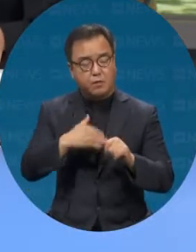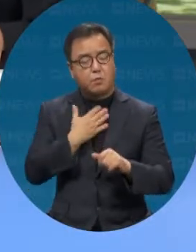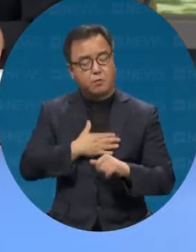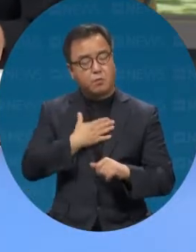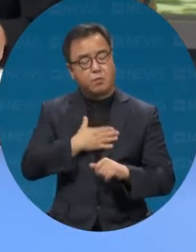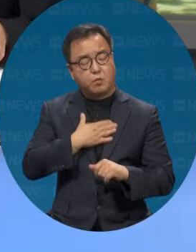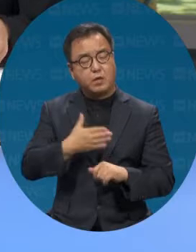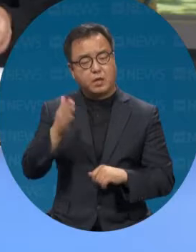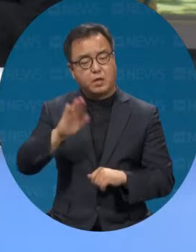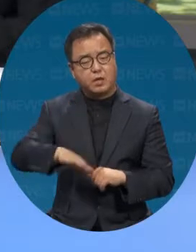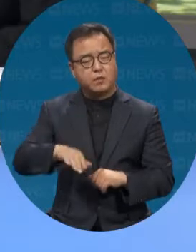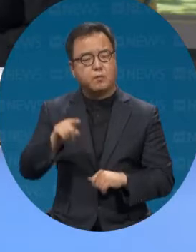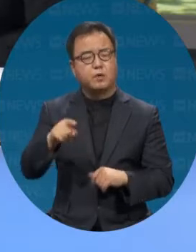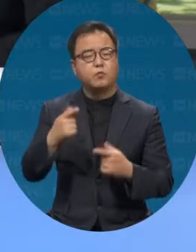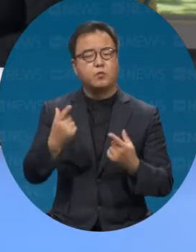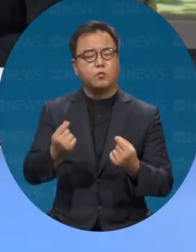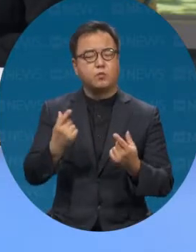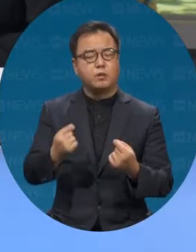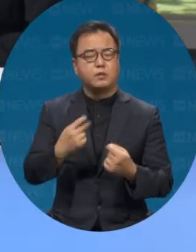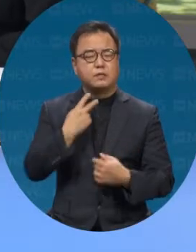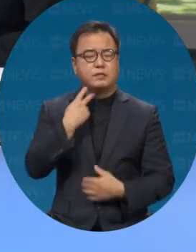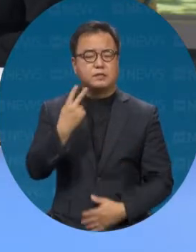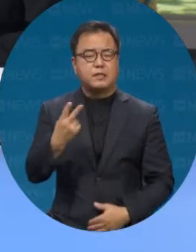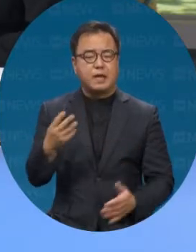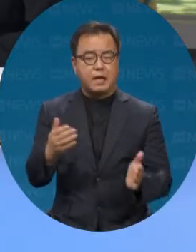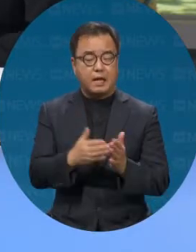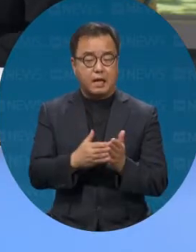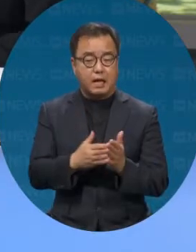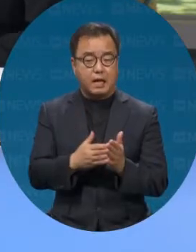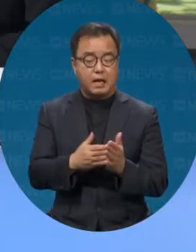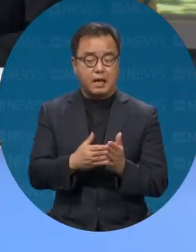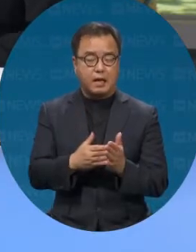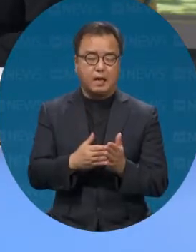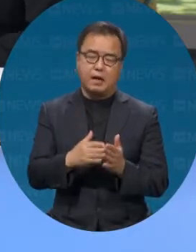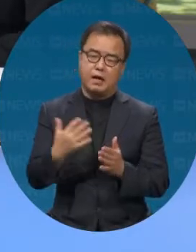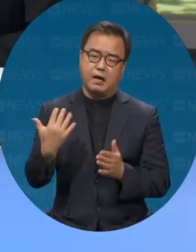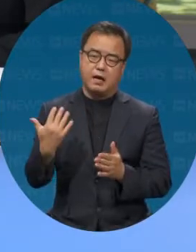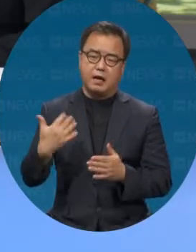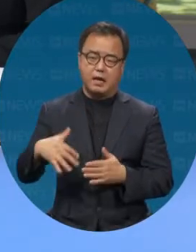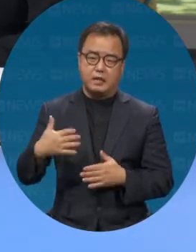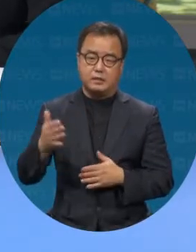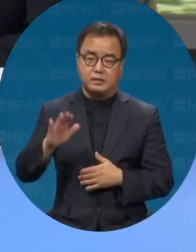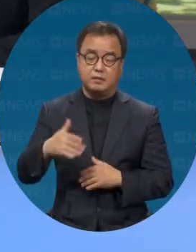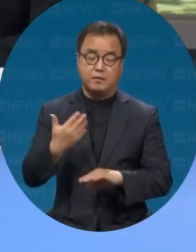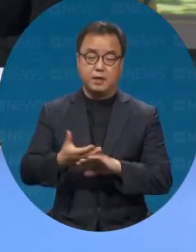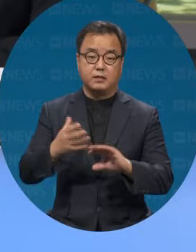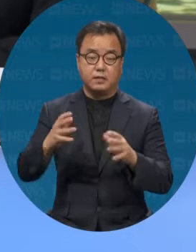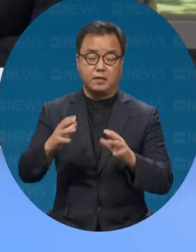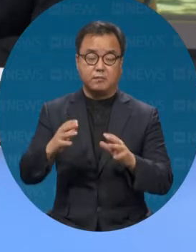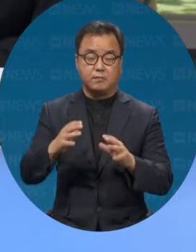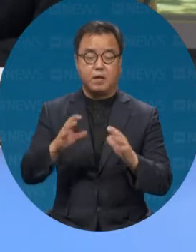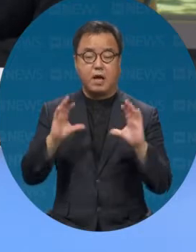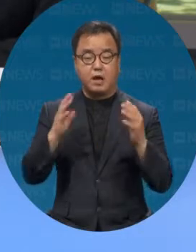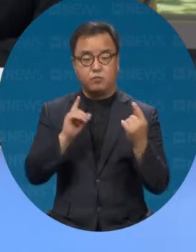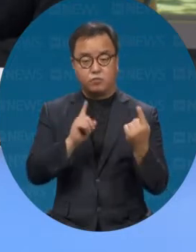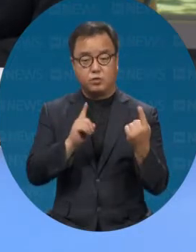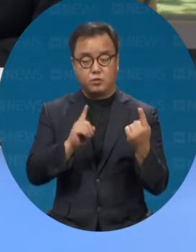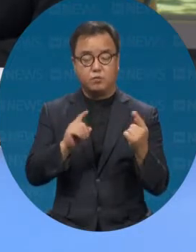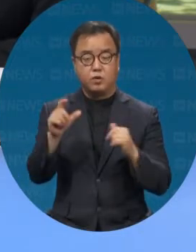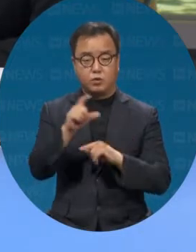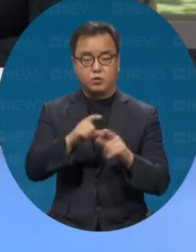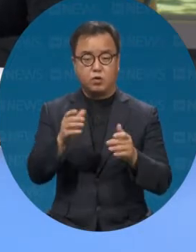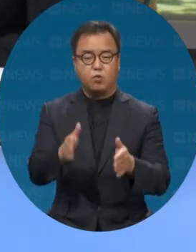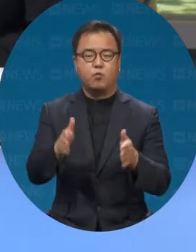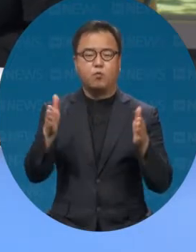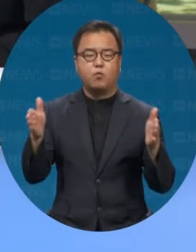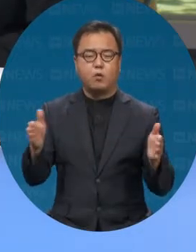하는데 이제 쿠바처럼 지금 2세까지는 아니더라도 지금 아동을 대상으로 해서 접종 연령을 높이고 확대하는